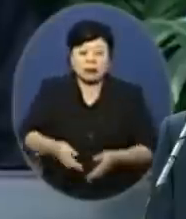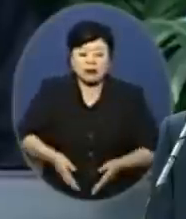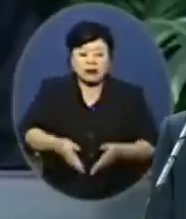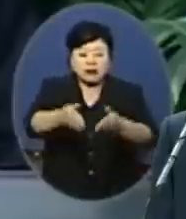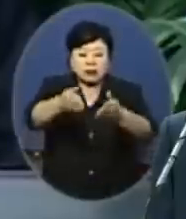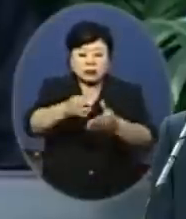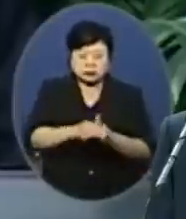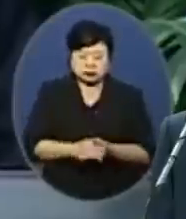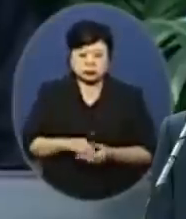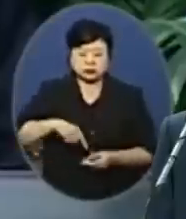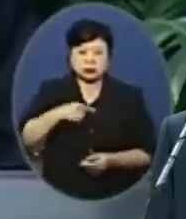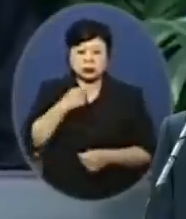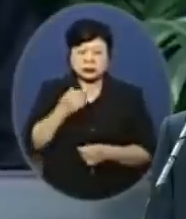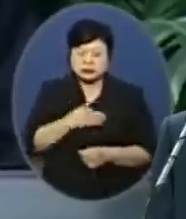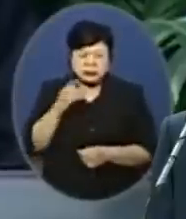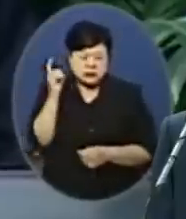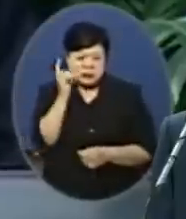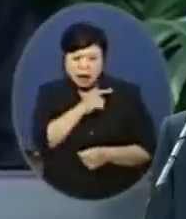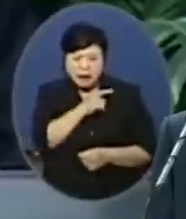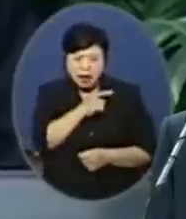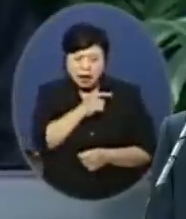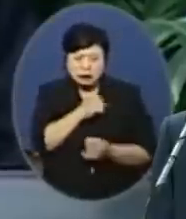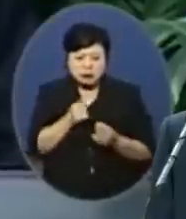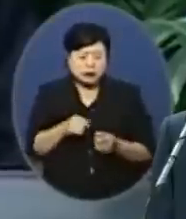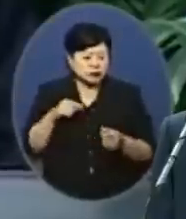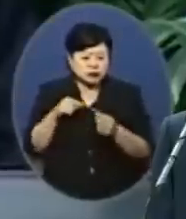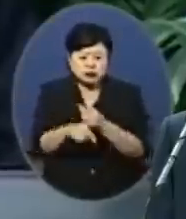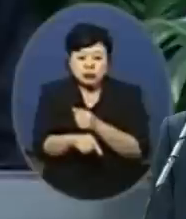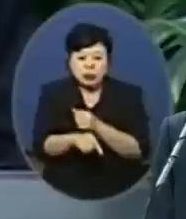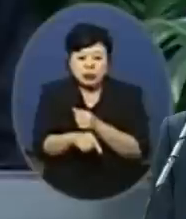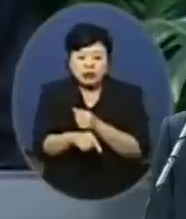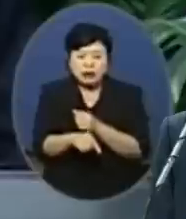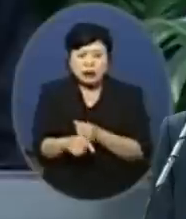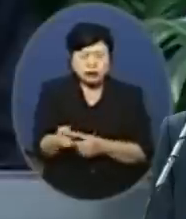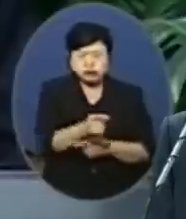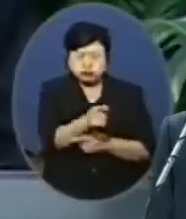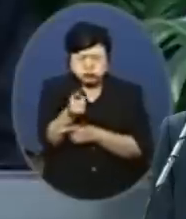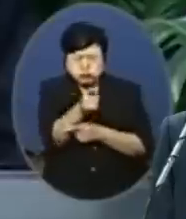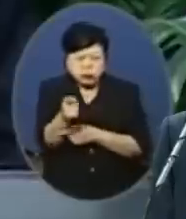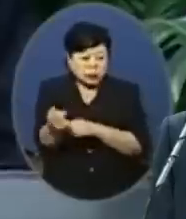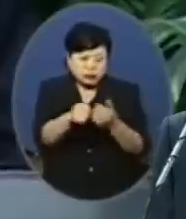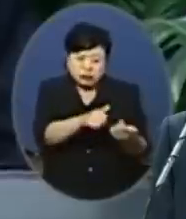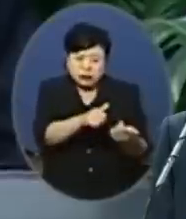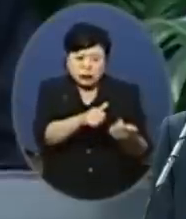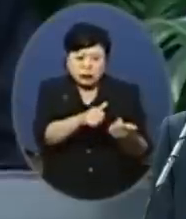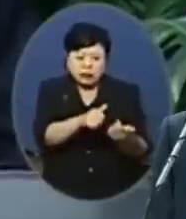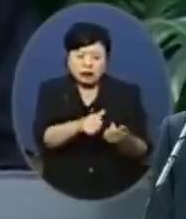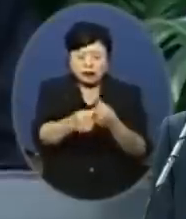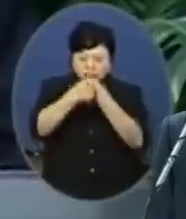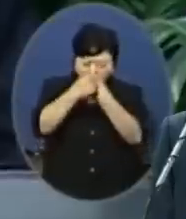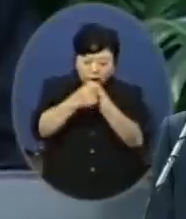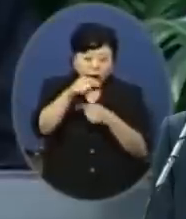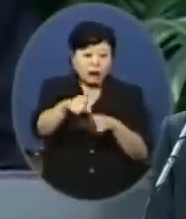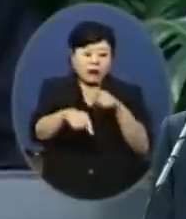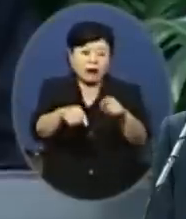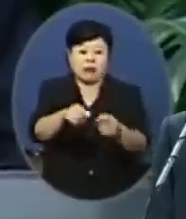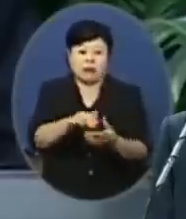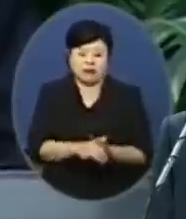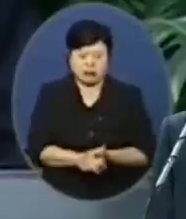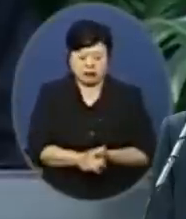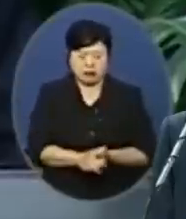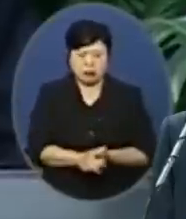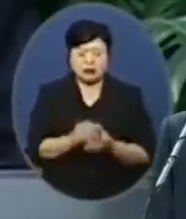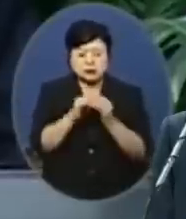길거리에서 자기 마음이 기분 나쁘다고 사람들을 향해서 무조건하고 쏘아서 죽여버리고도 태연하게 걸어가고,